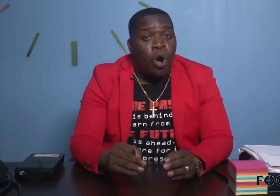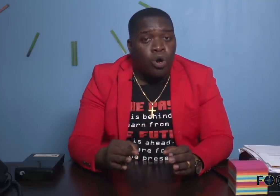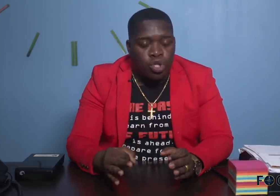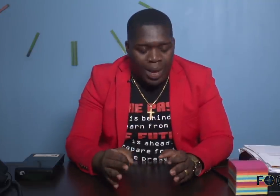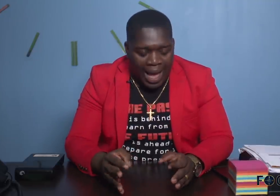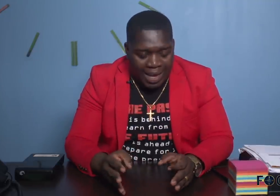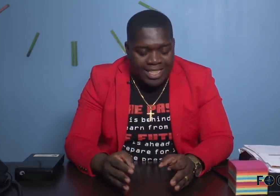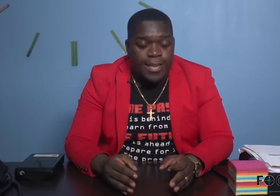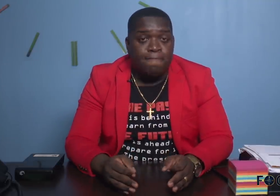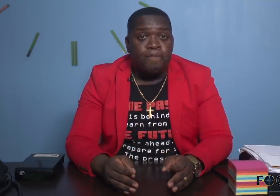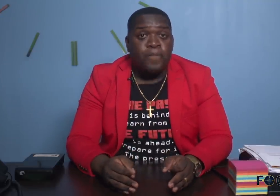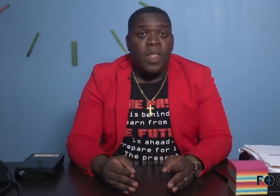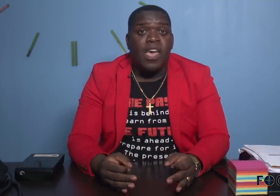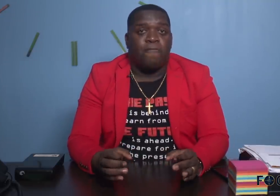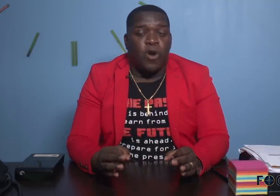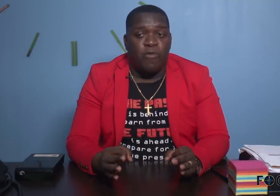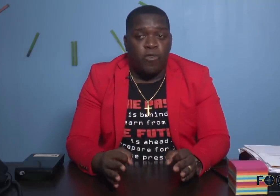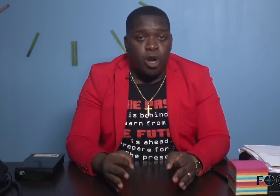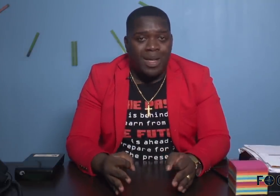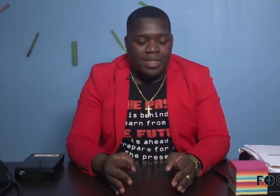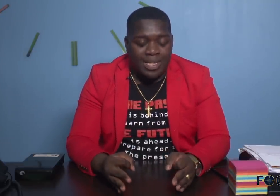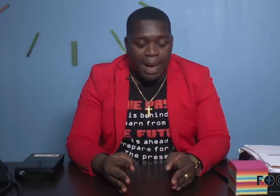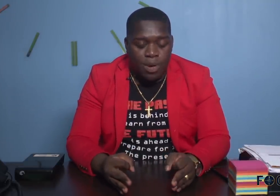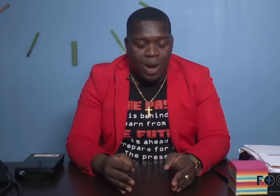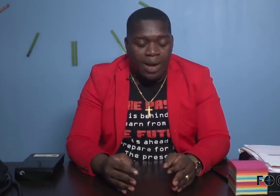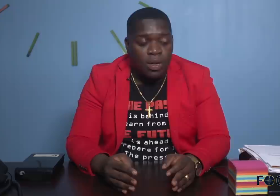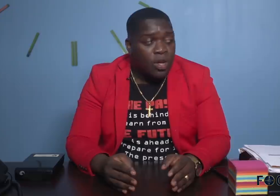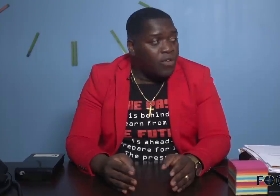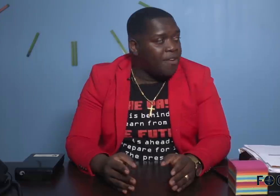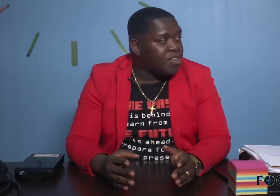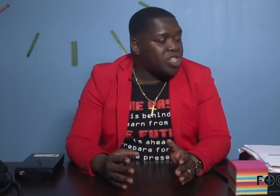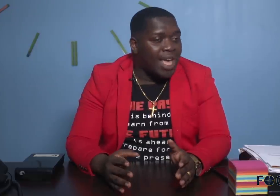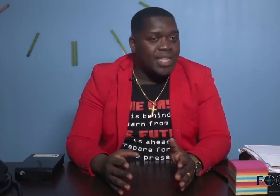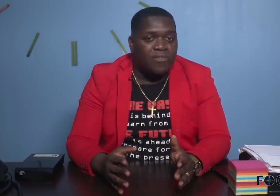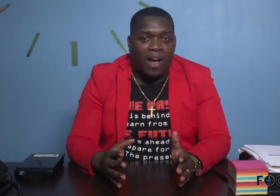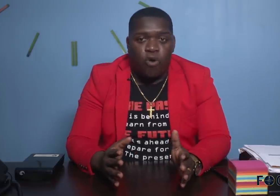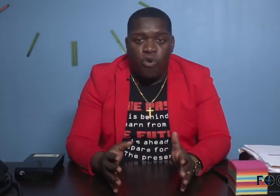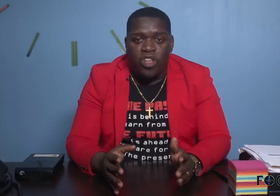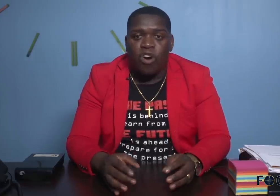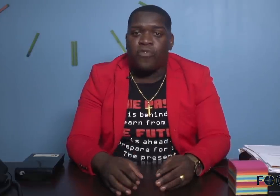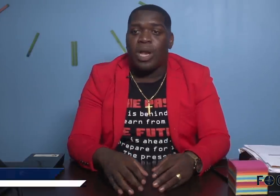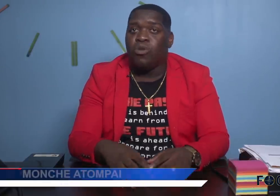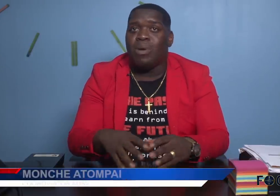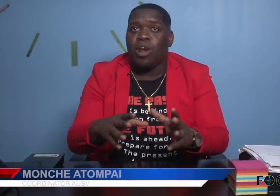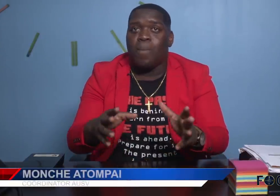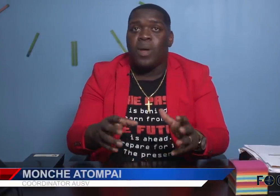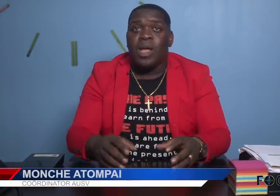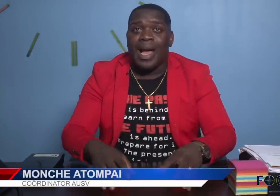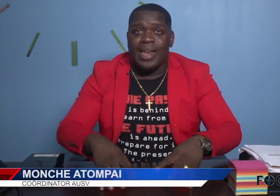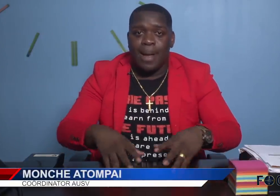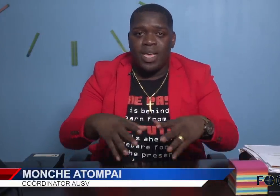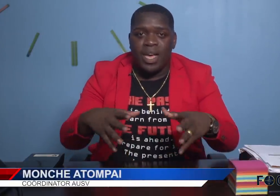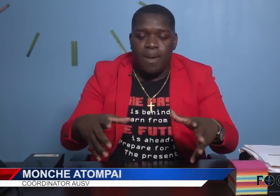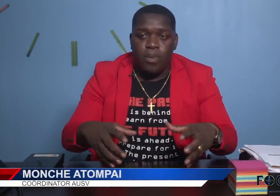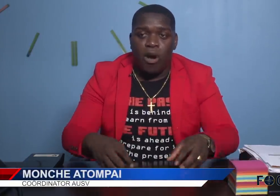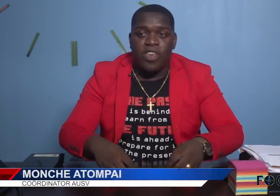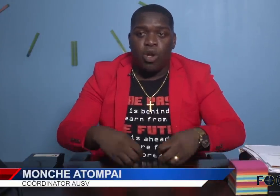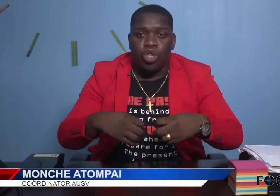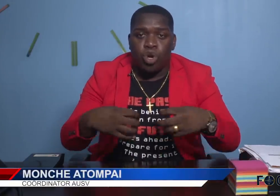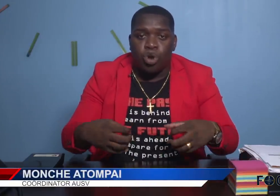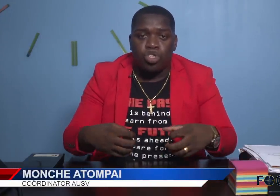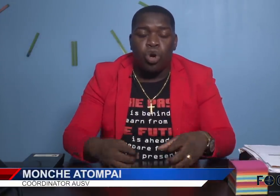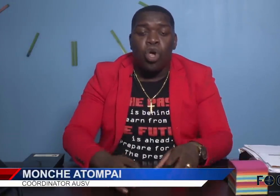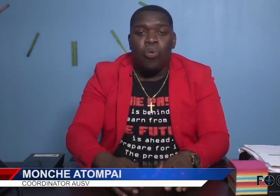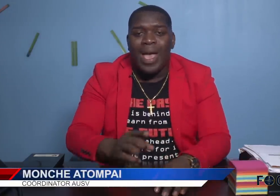doro. Ook toe we actie. If bijvoorbeeld yabi wang voor de verschijnsel COVID of noem maar op. Kan yabi griep of